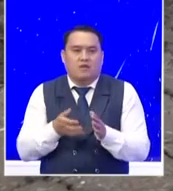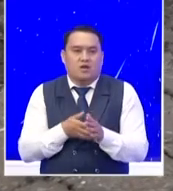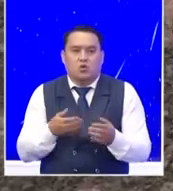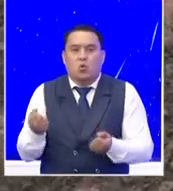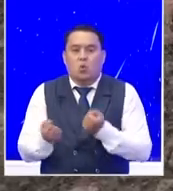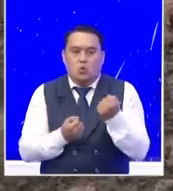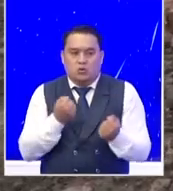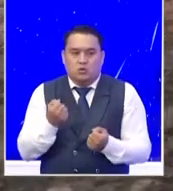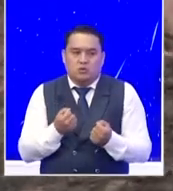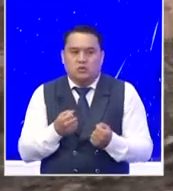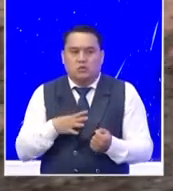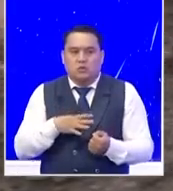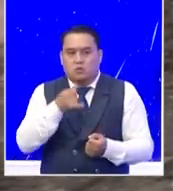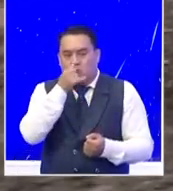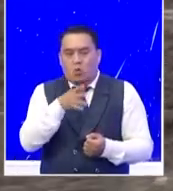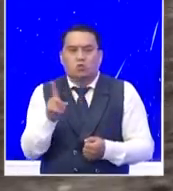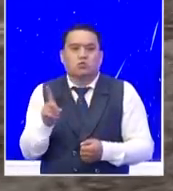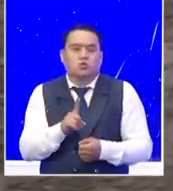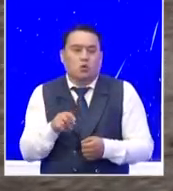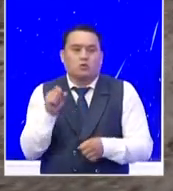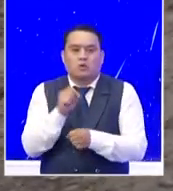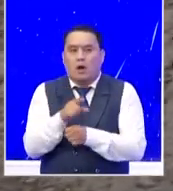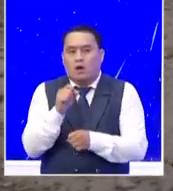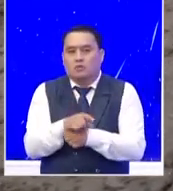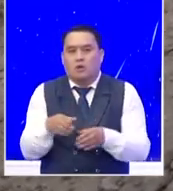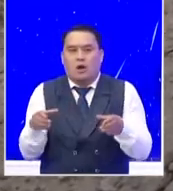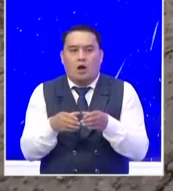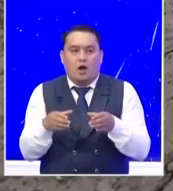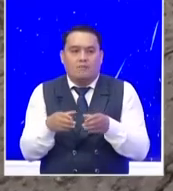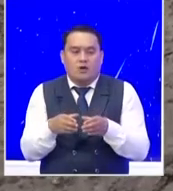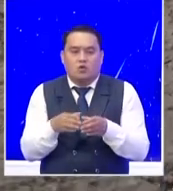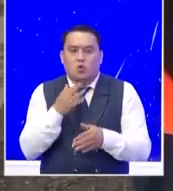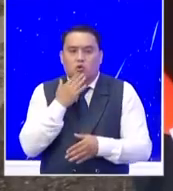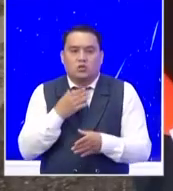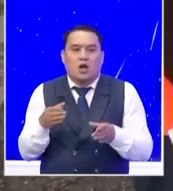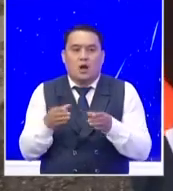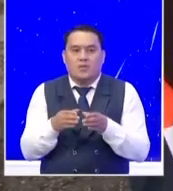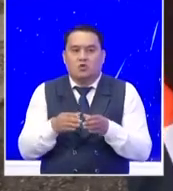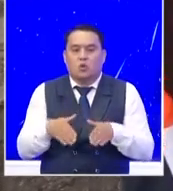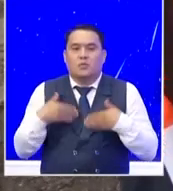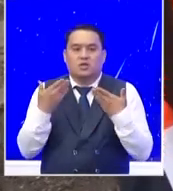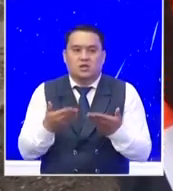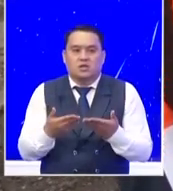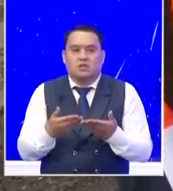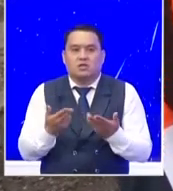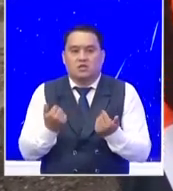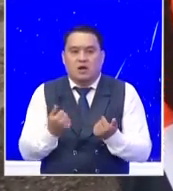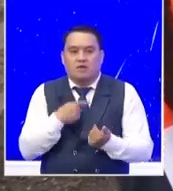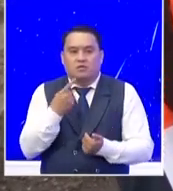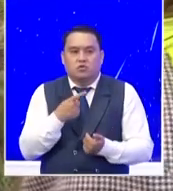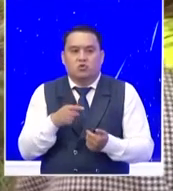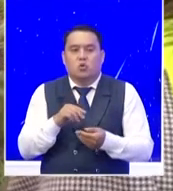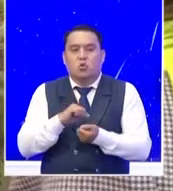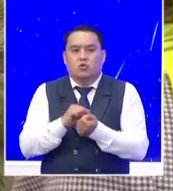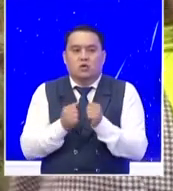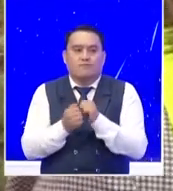қозғалыс талаптары сақталмай отыр. Бұл жағдайды тапсырыс беруші Қазавтожол ұлттық компаниясы өкілдері де растайды. Ал төселіп